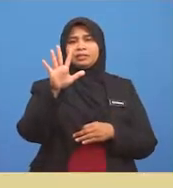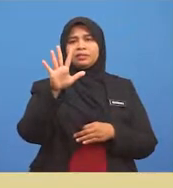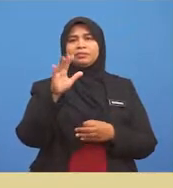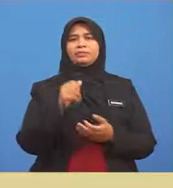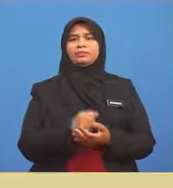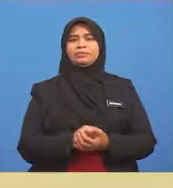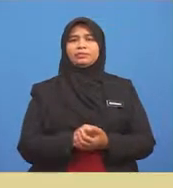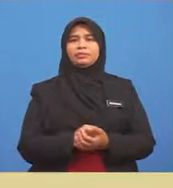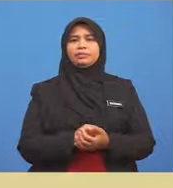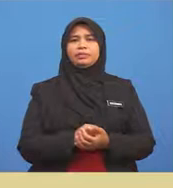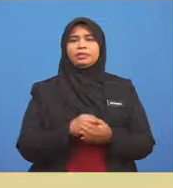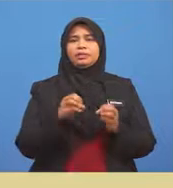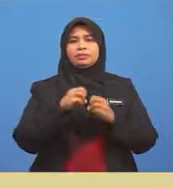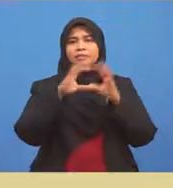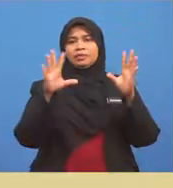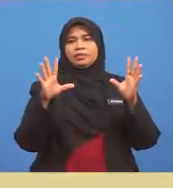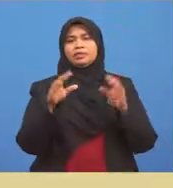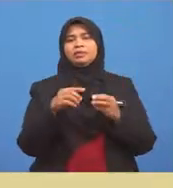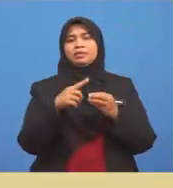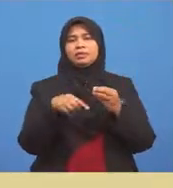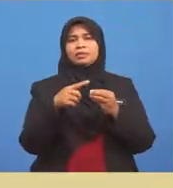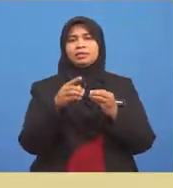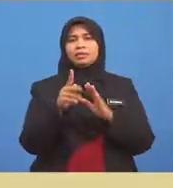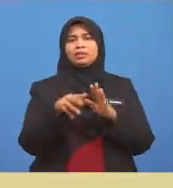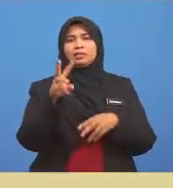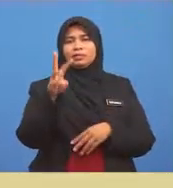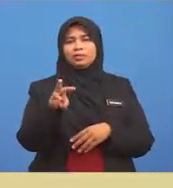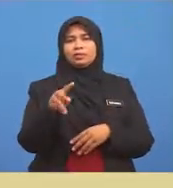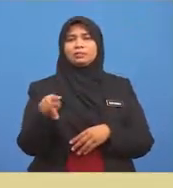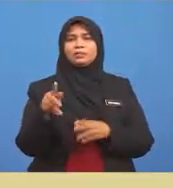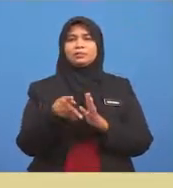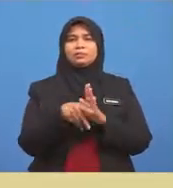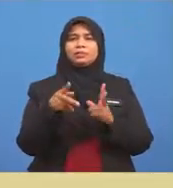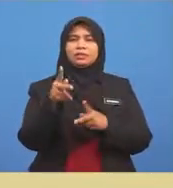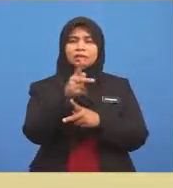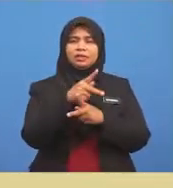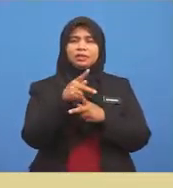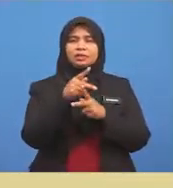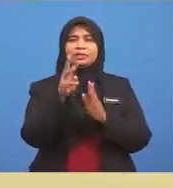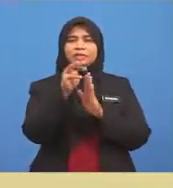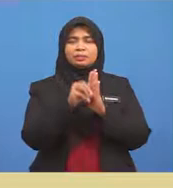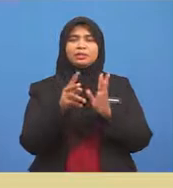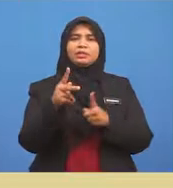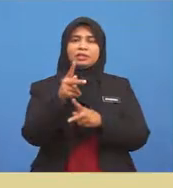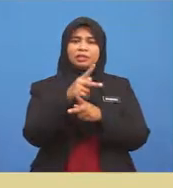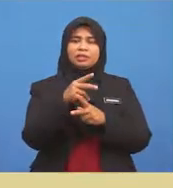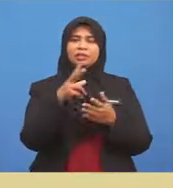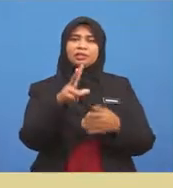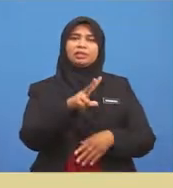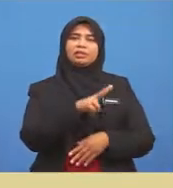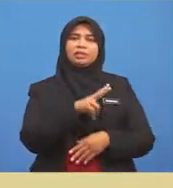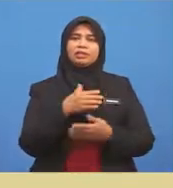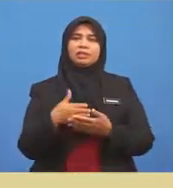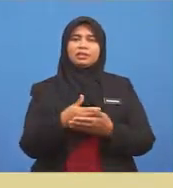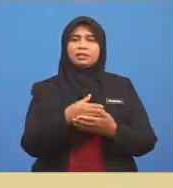surah An-Nisa ini menjelaskan tentang kewajipan penjaga menjaga harta anak